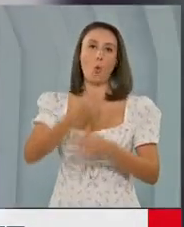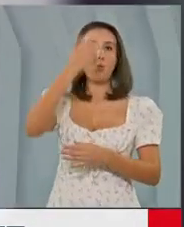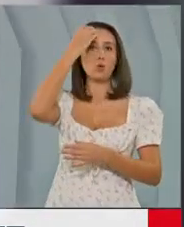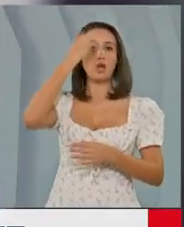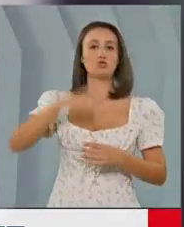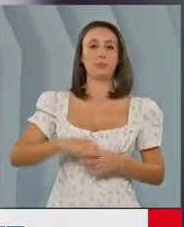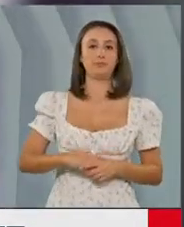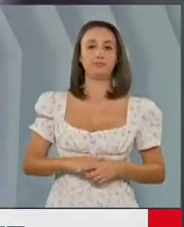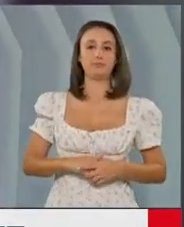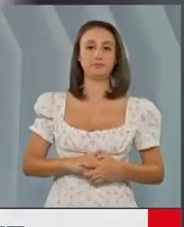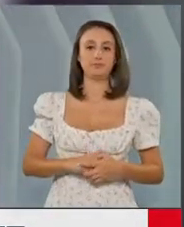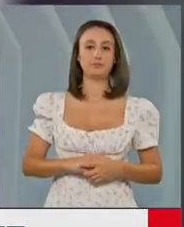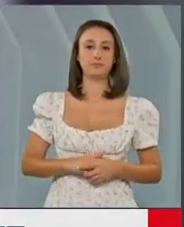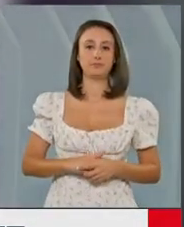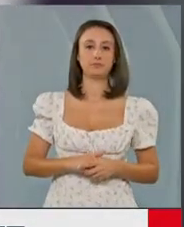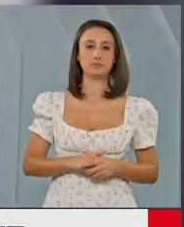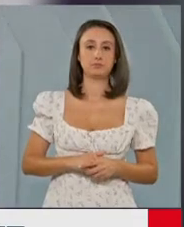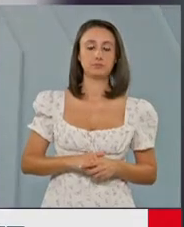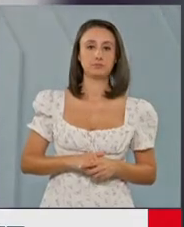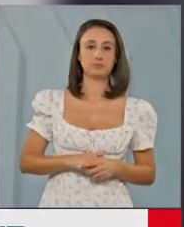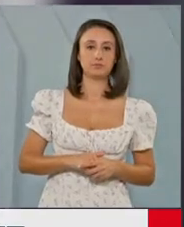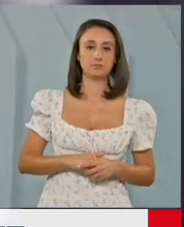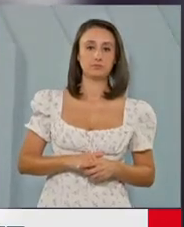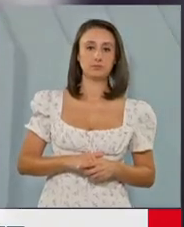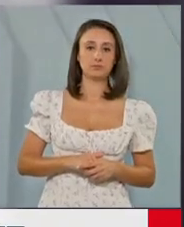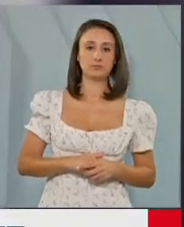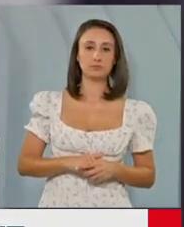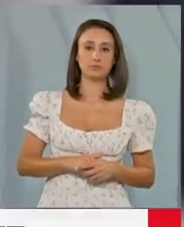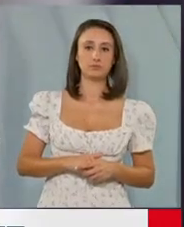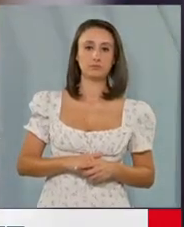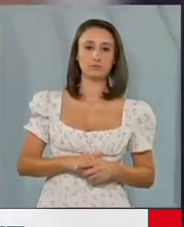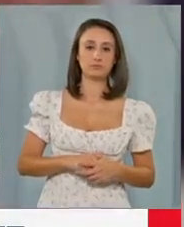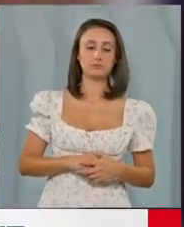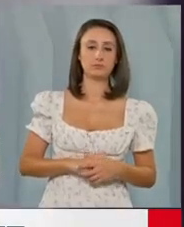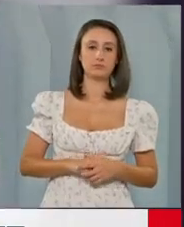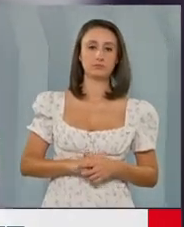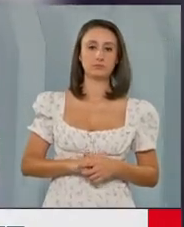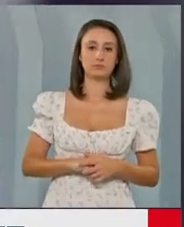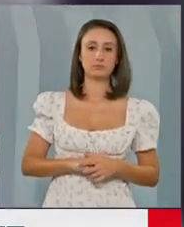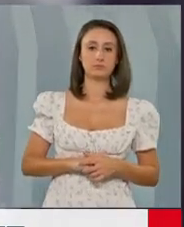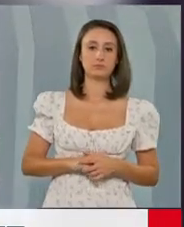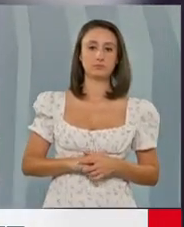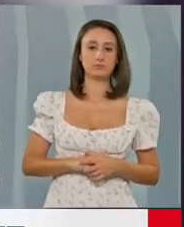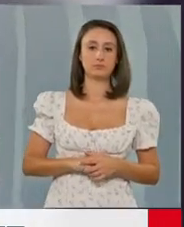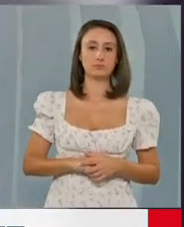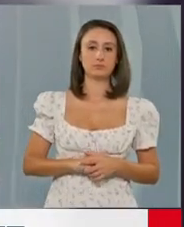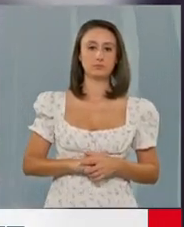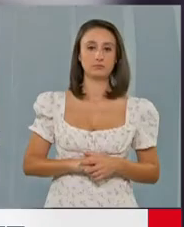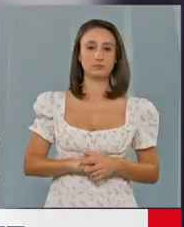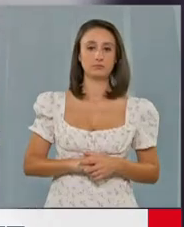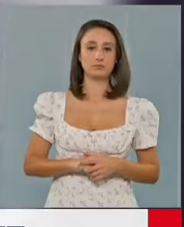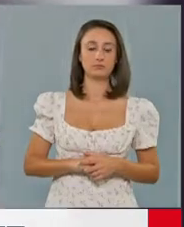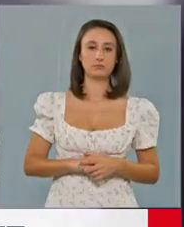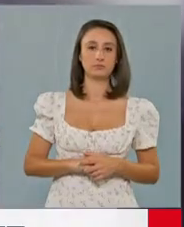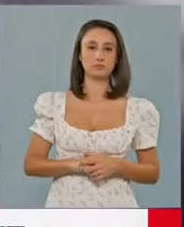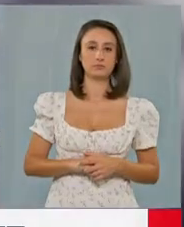rege. Protest about the clampdown that we've seen over the last few days. I think that's what those are. But I wrote not my king because of course I was told yesterday by the